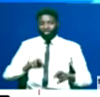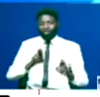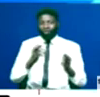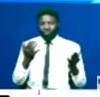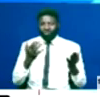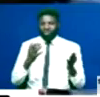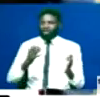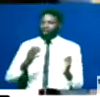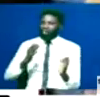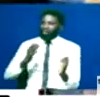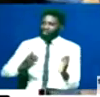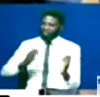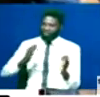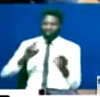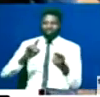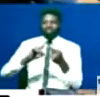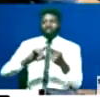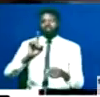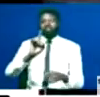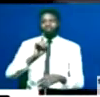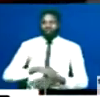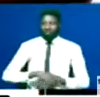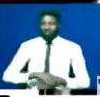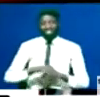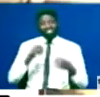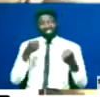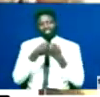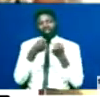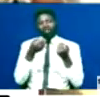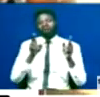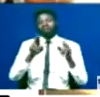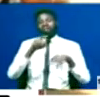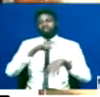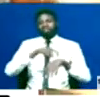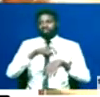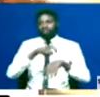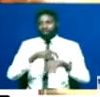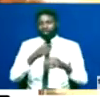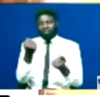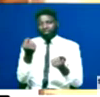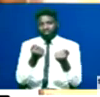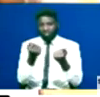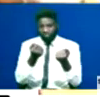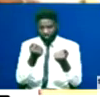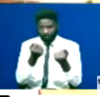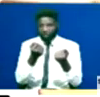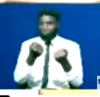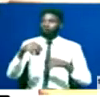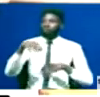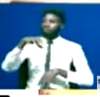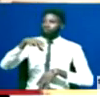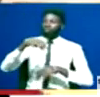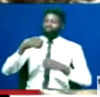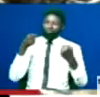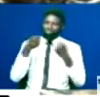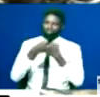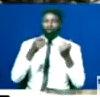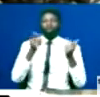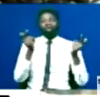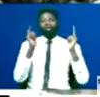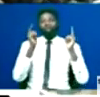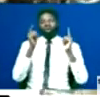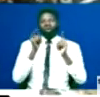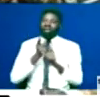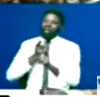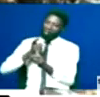na walioshuhudia, ajali hiyo ilitokea baada ya gari aina ya Nissan Patrol kugongana ana kwa ana na lori lililokuwa likielekea Nairobi